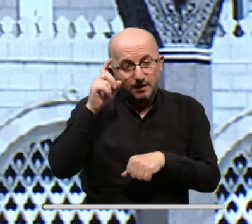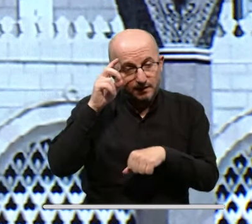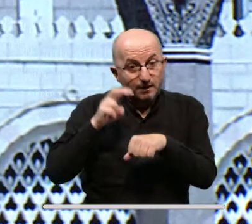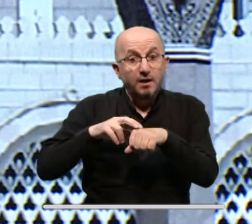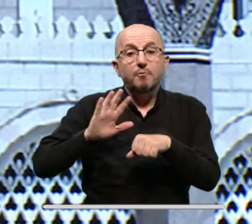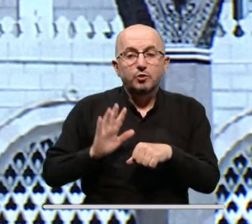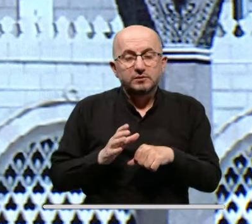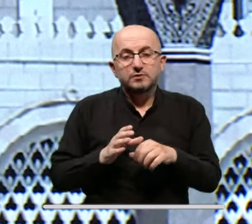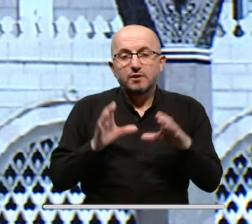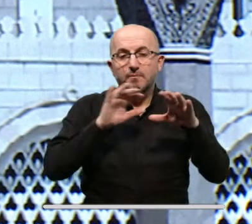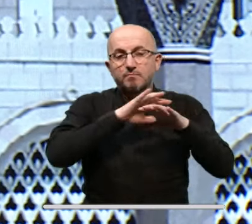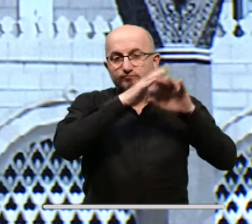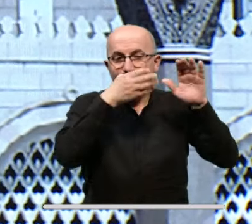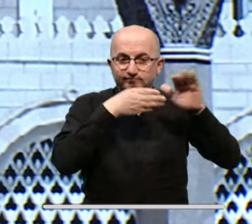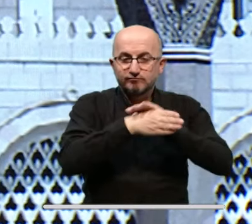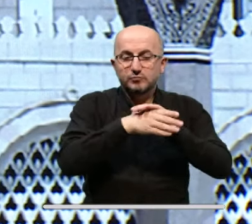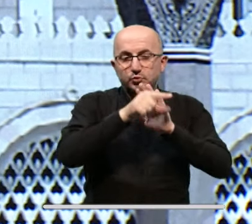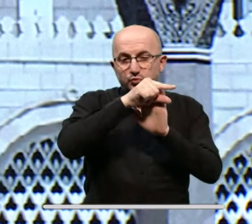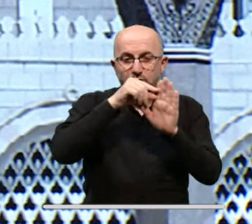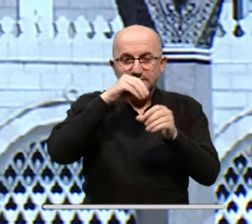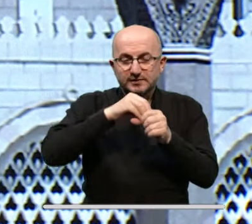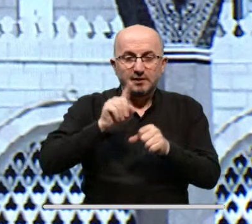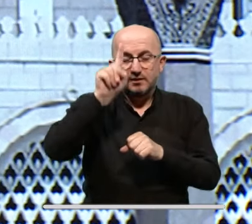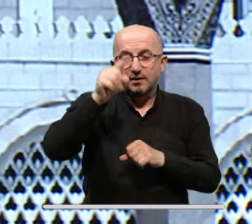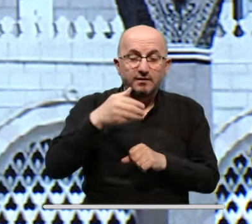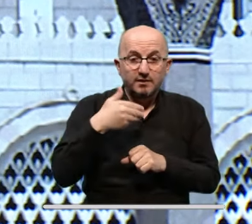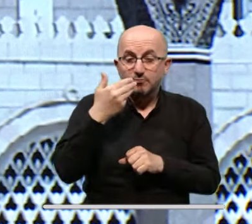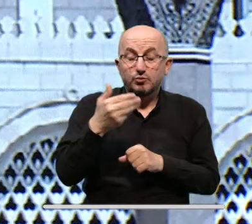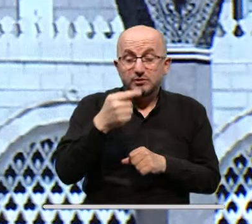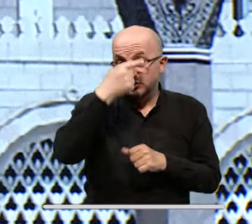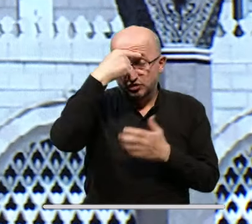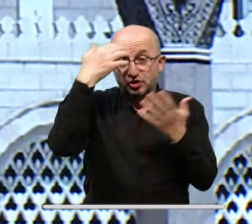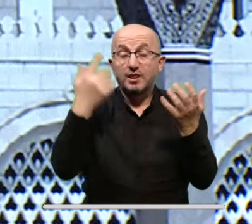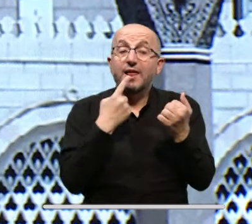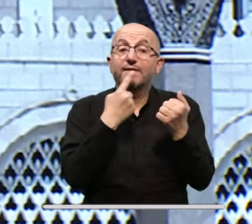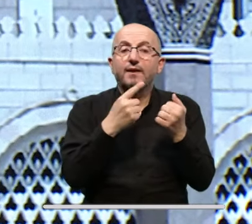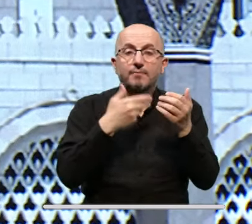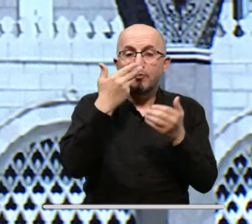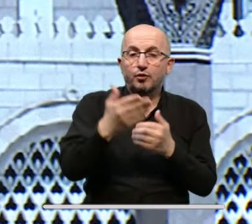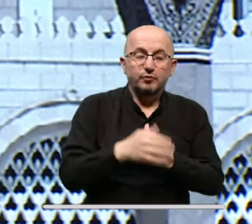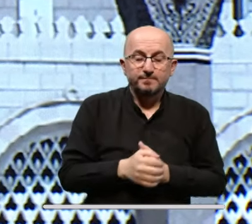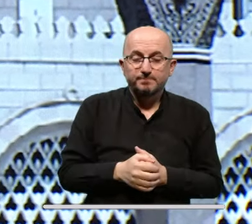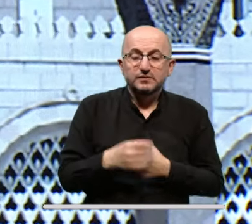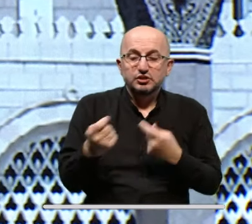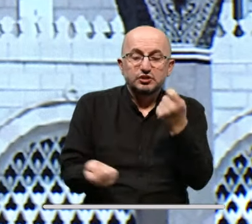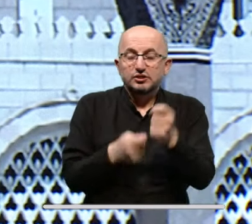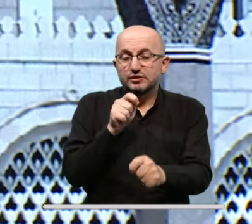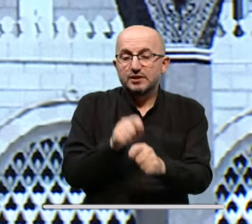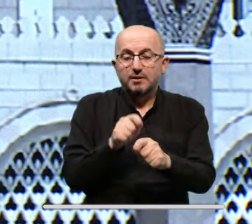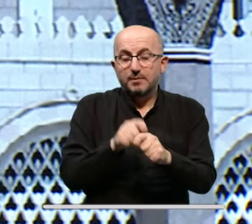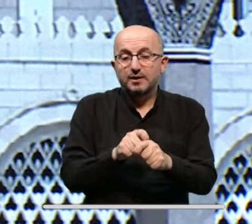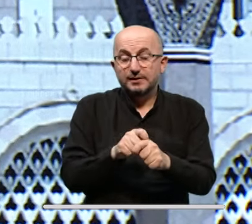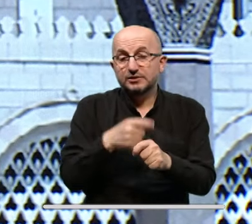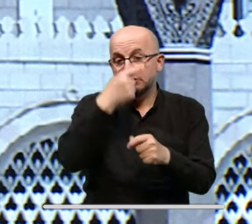suresinde Cenabı Allah buyuruyor ki inşallah deyin diyor yani diyor ki işinizi yapın ama